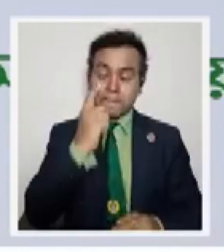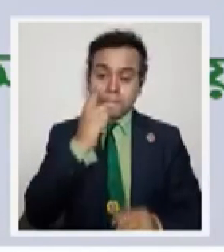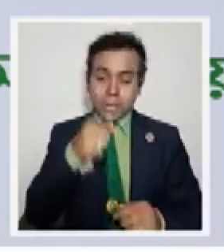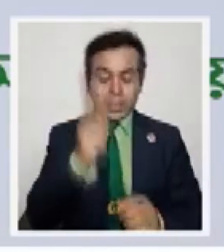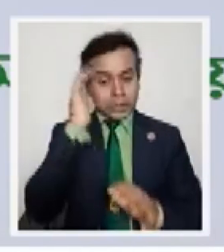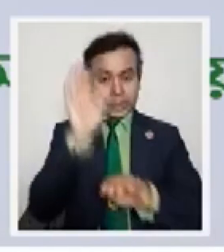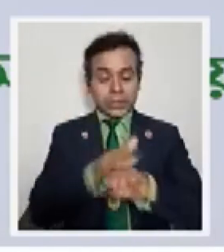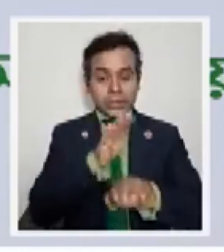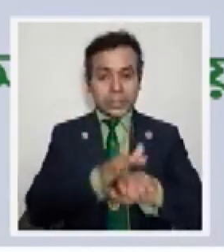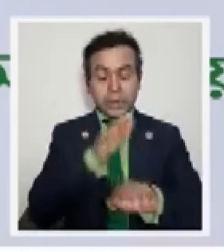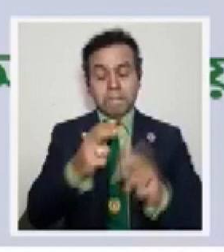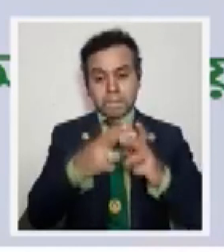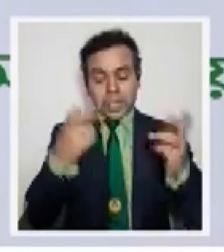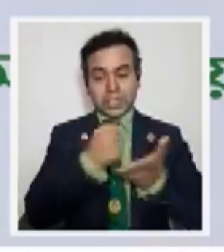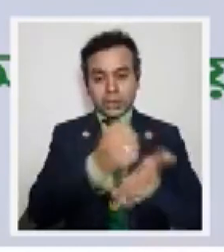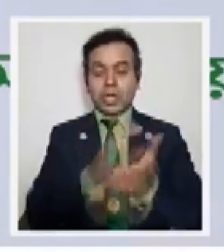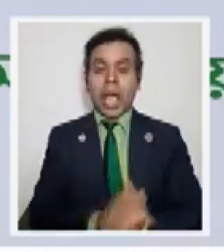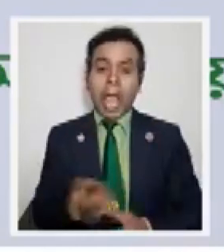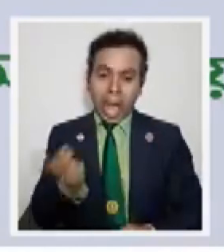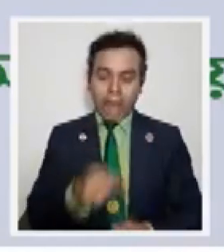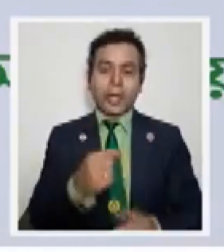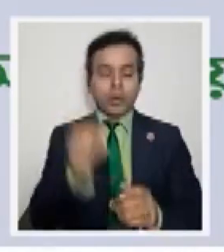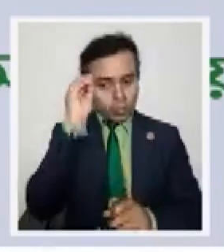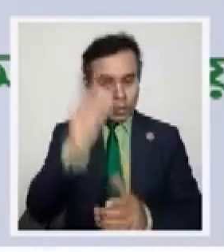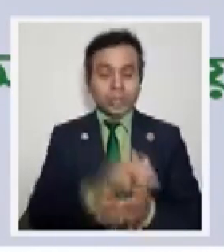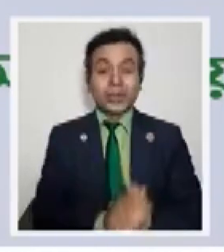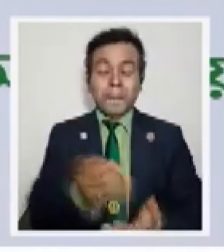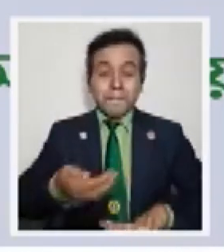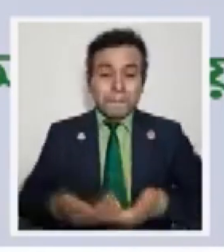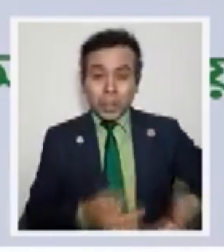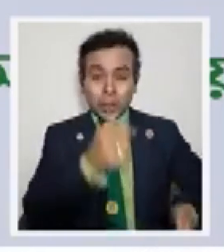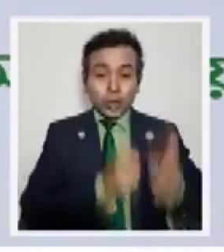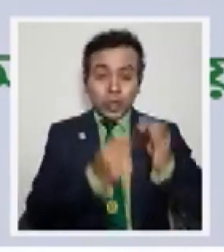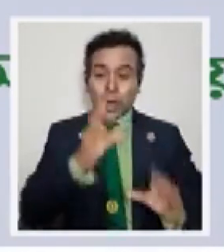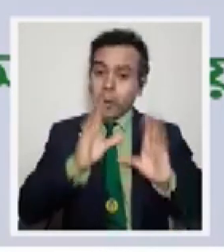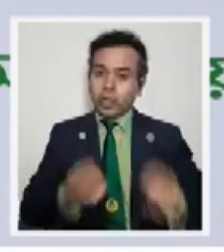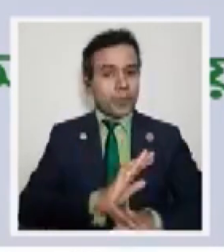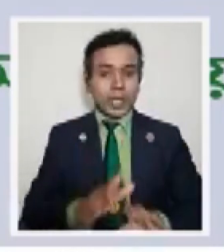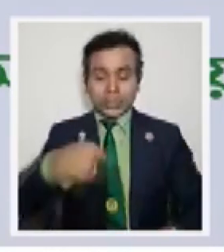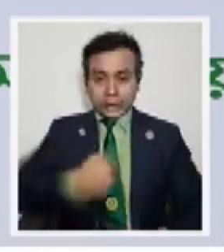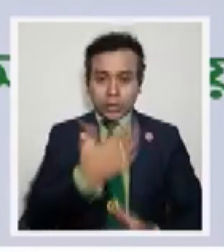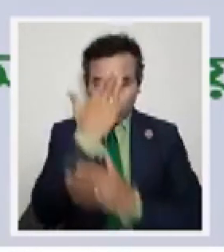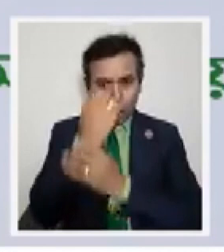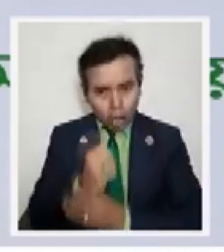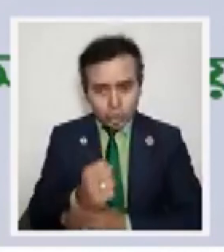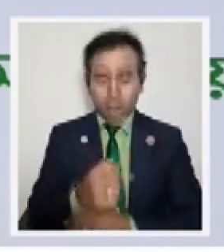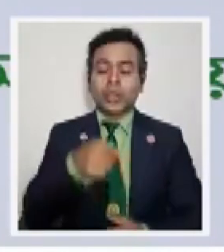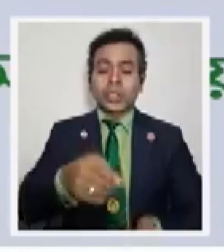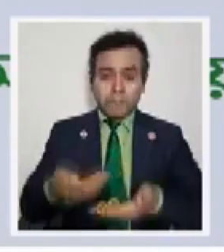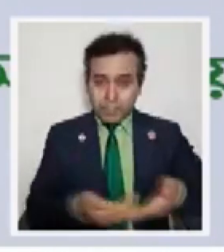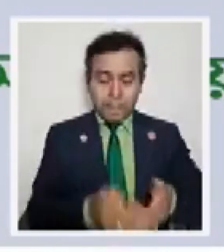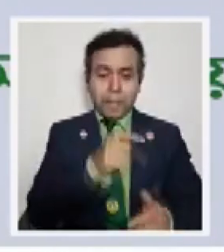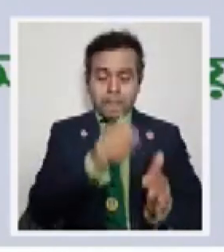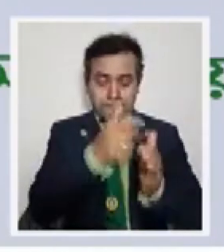যারা শিশুকে বুকের দুধ পান করান তারাও তাদের স্বাস্থ্যের প্রতি খেয়াল রাখবেন। এবং এক্ষেত্রে আবারও